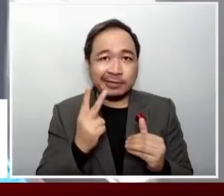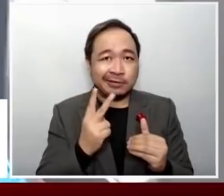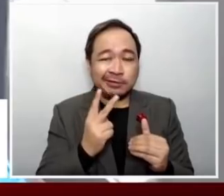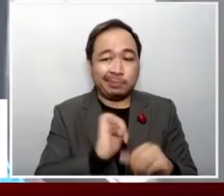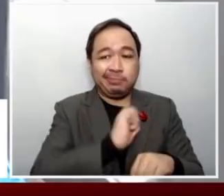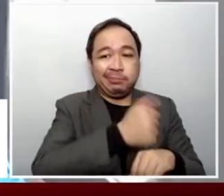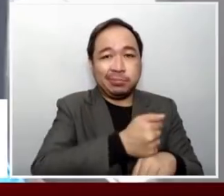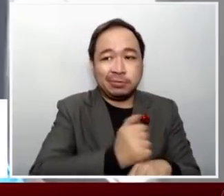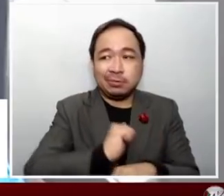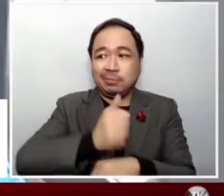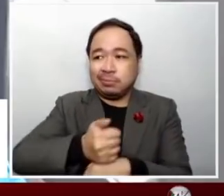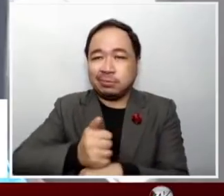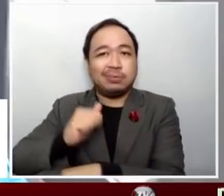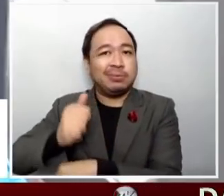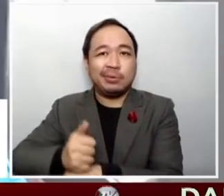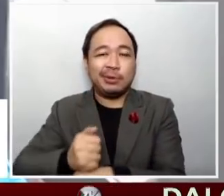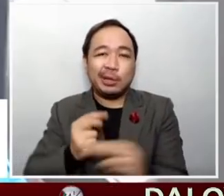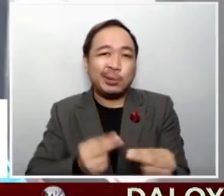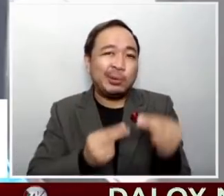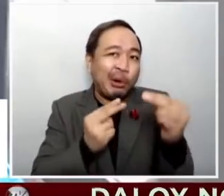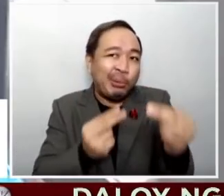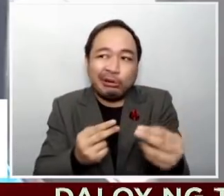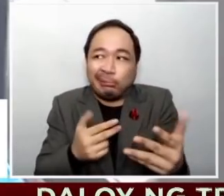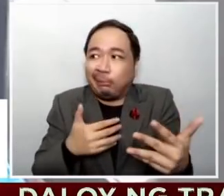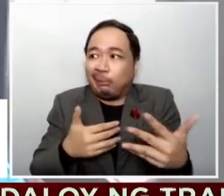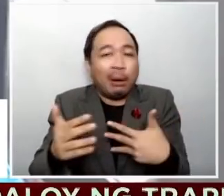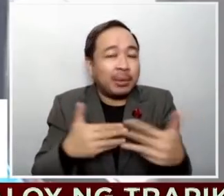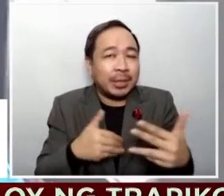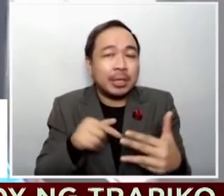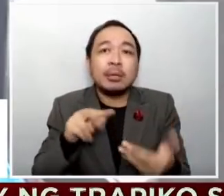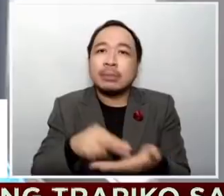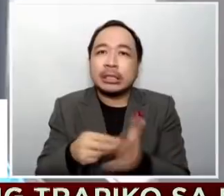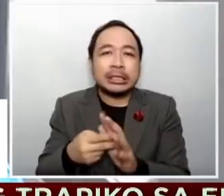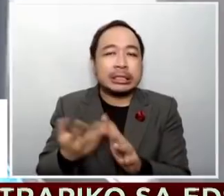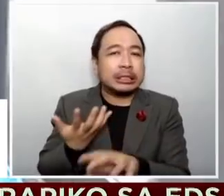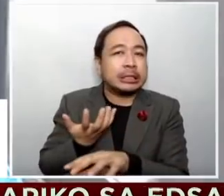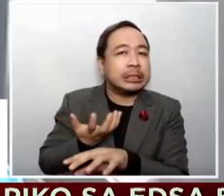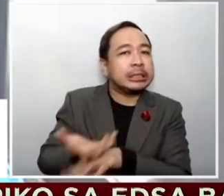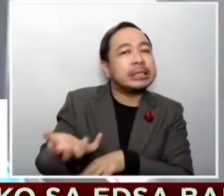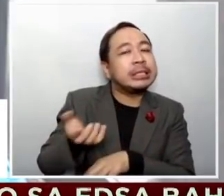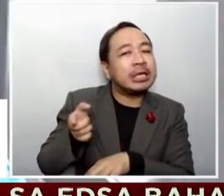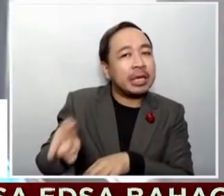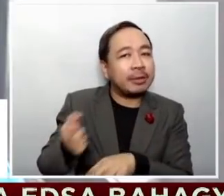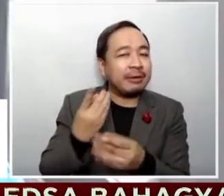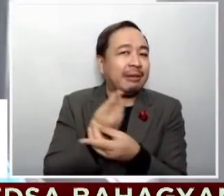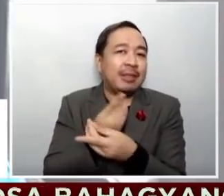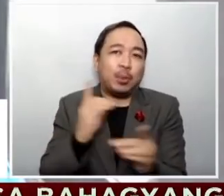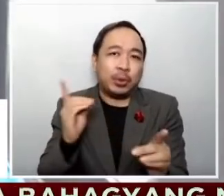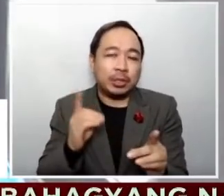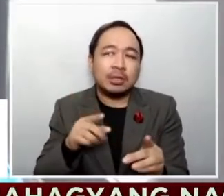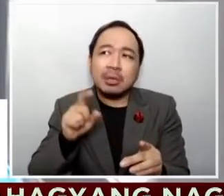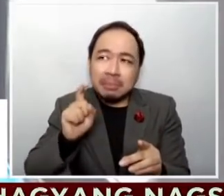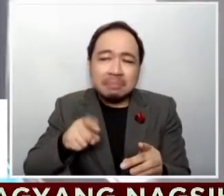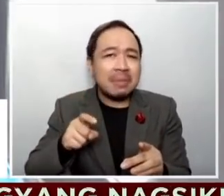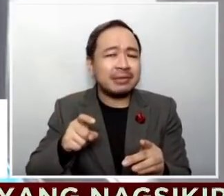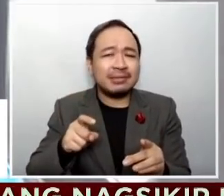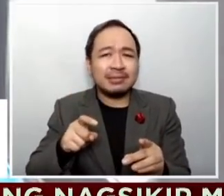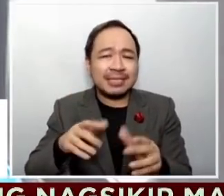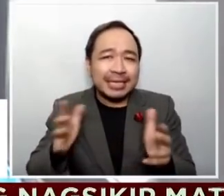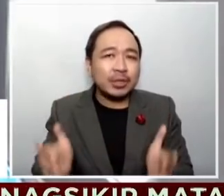mockery of our democracy, then we should encourage them to punish those who practice